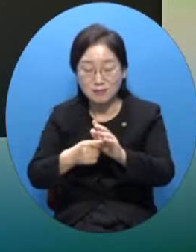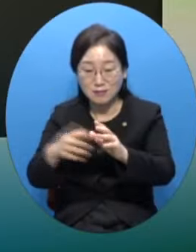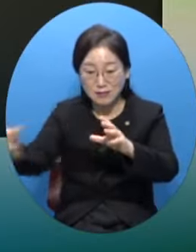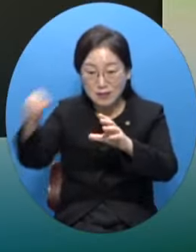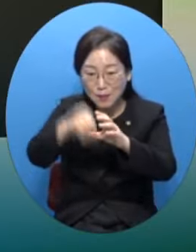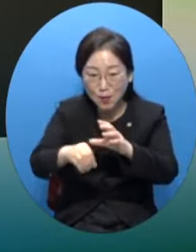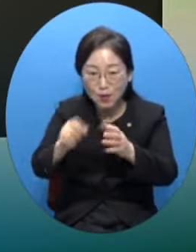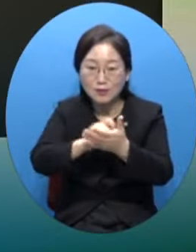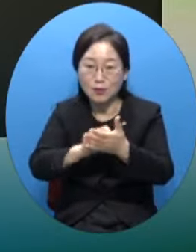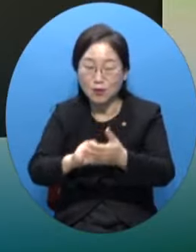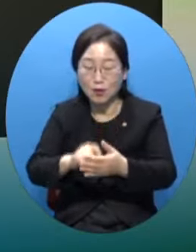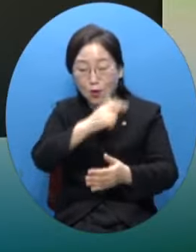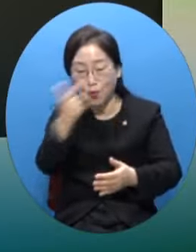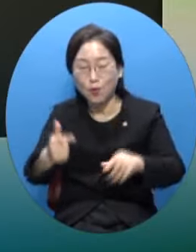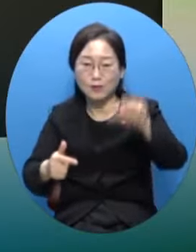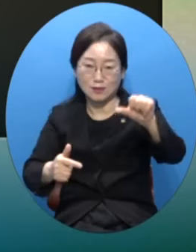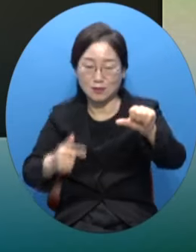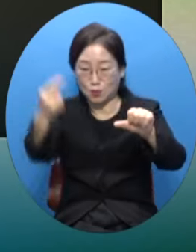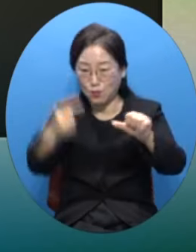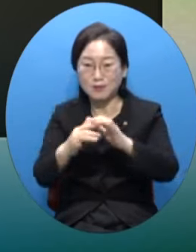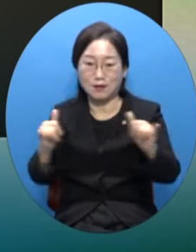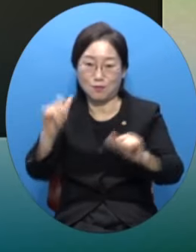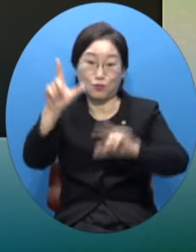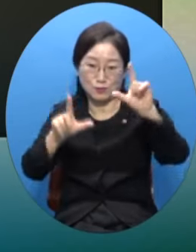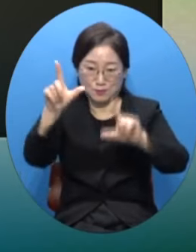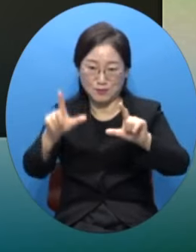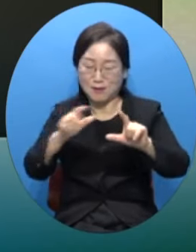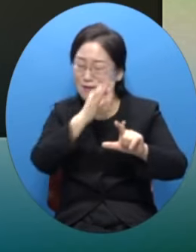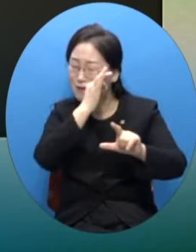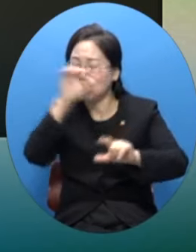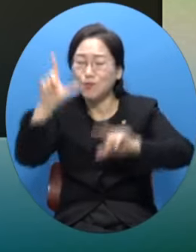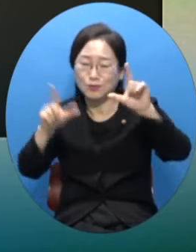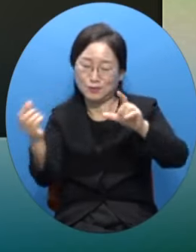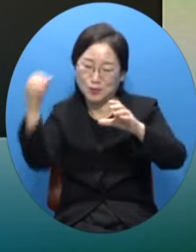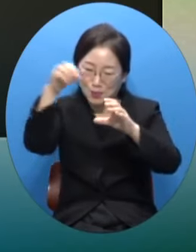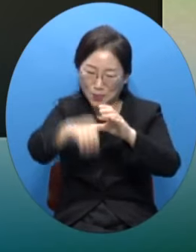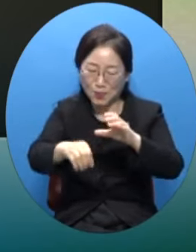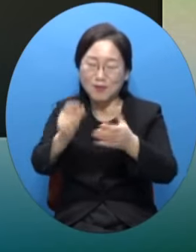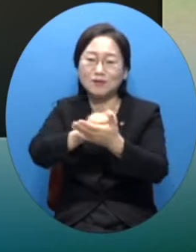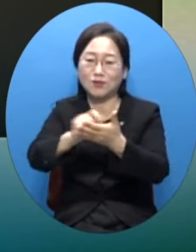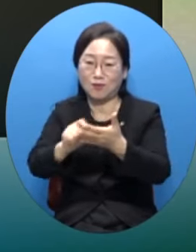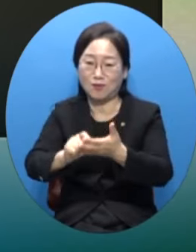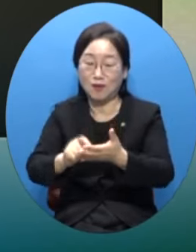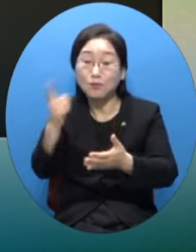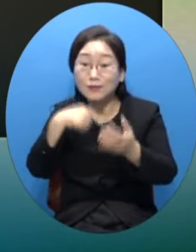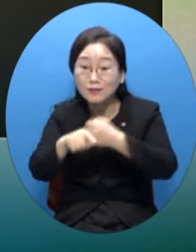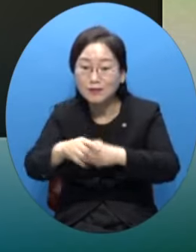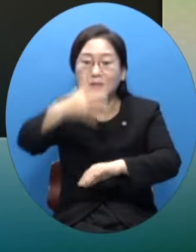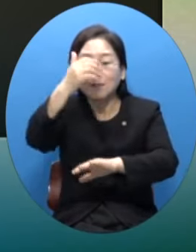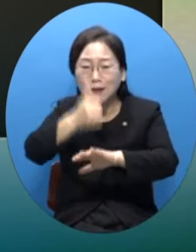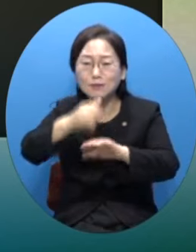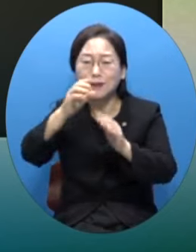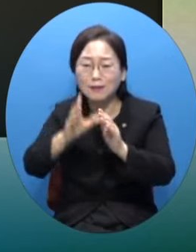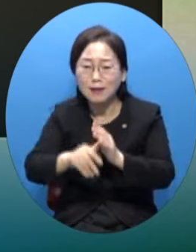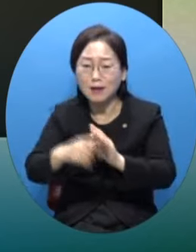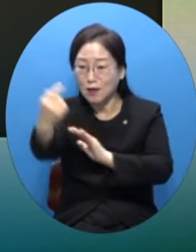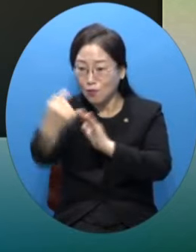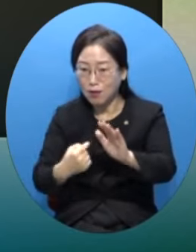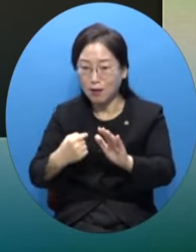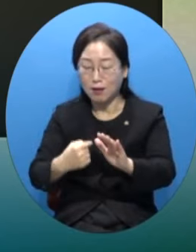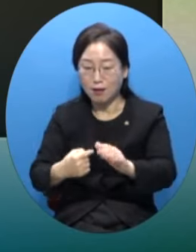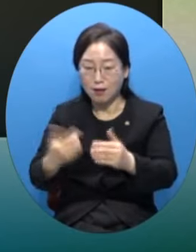이 책을 보면 자기가 자랑할 것이 없는 부끄러운 모습을 그대로 다 소개하면서 마지막 시간에 주님이 찾아와서 사명을 주시는 그